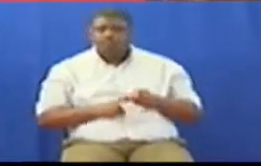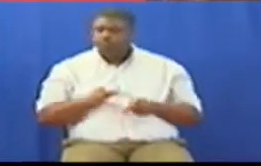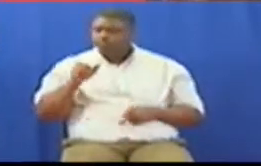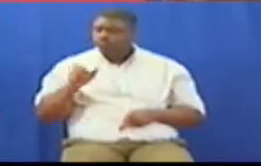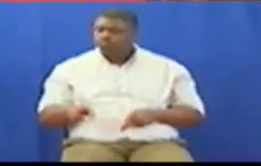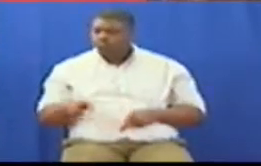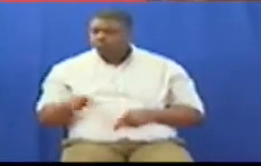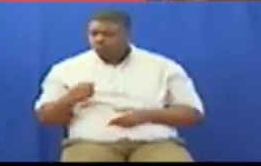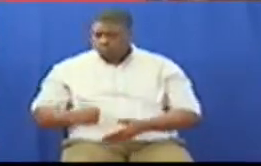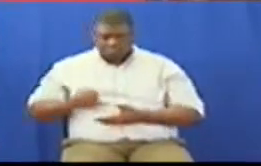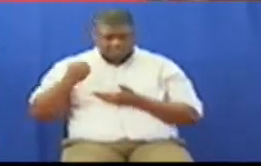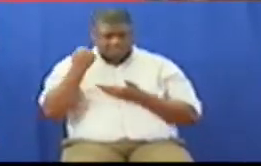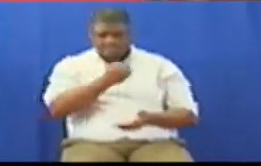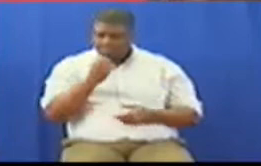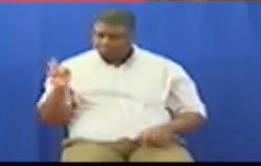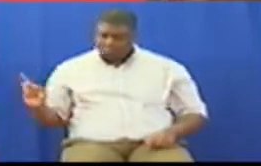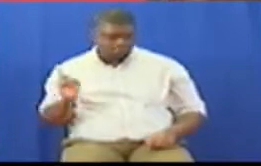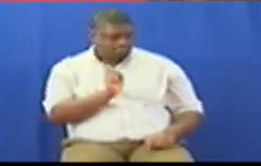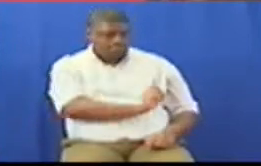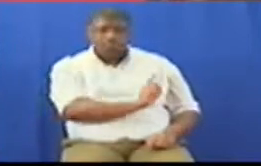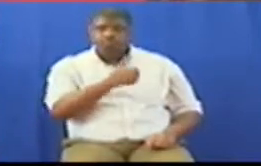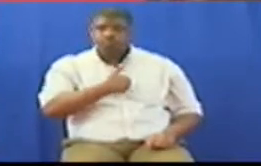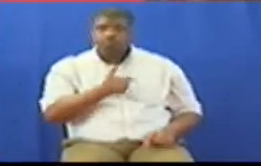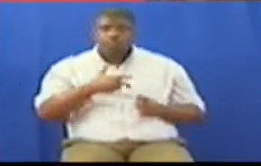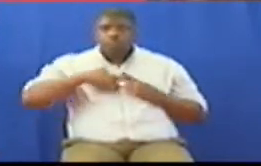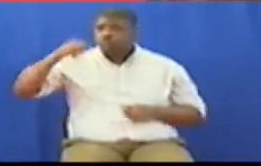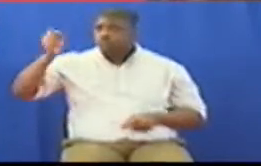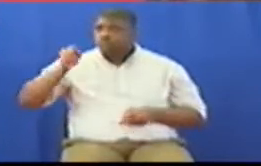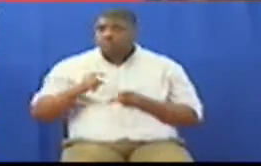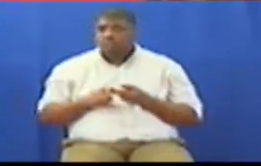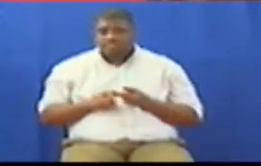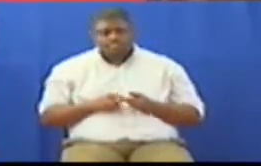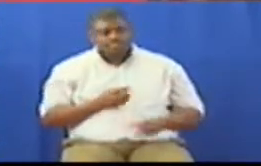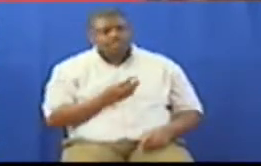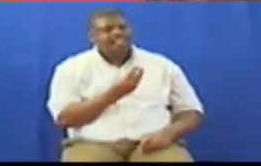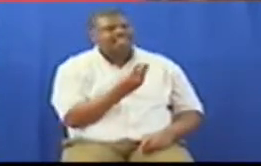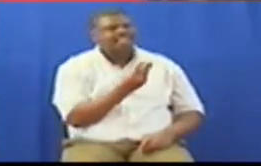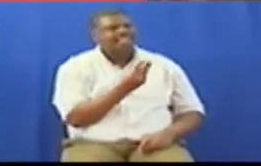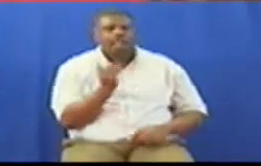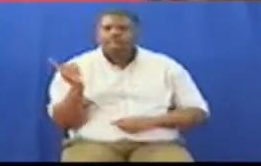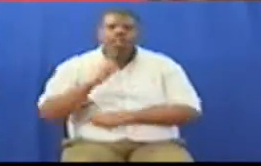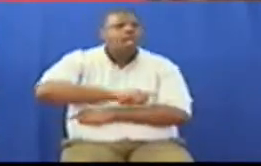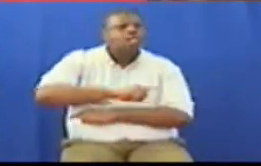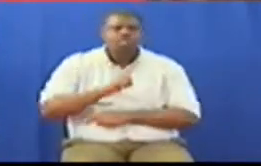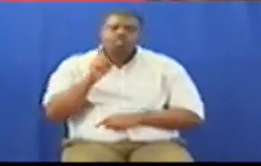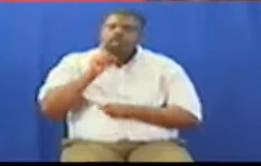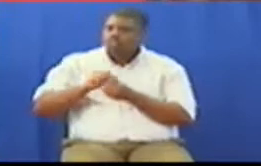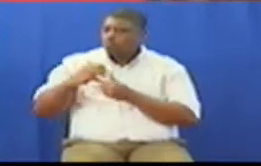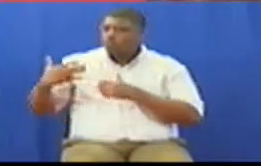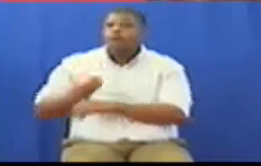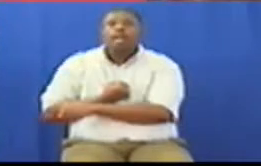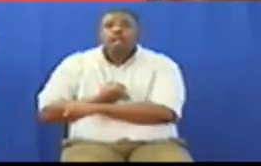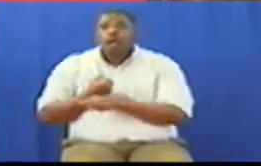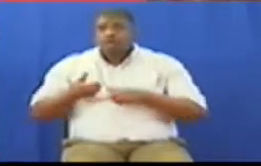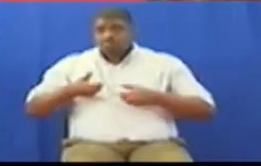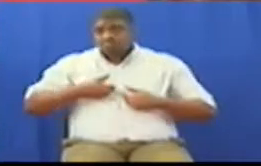akienda the time mimi naondoka pale ilikuwa 3 days anakuwa amepata kila kitu. Sasa hivi